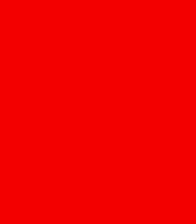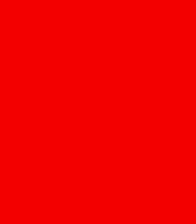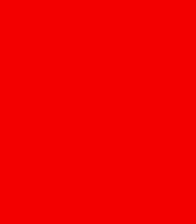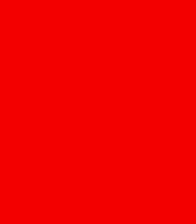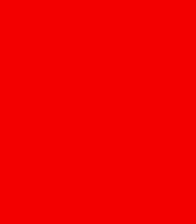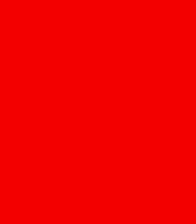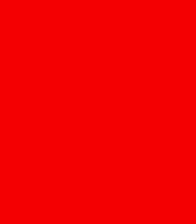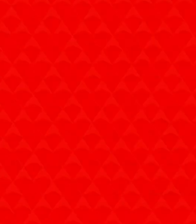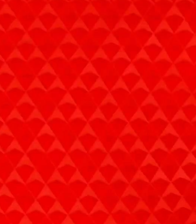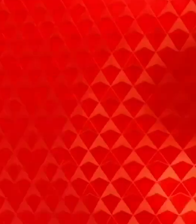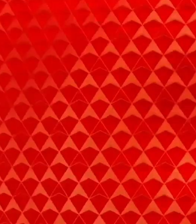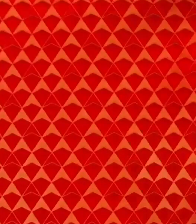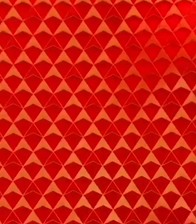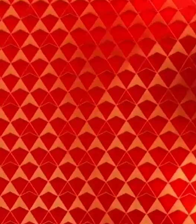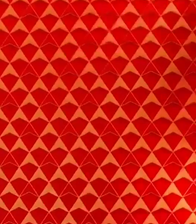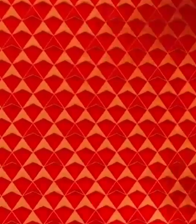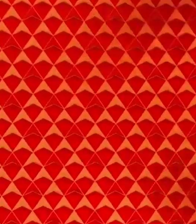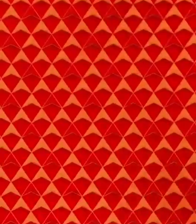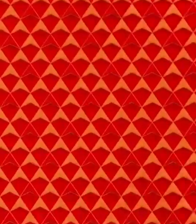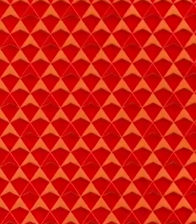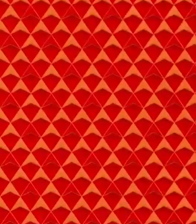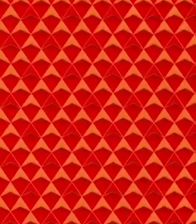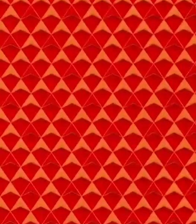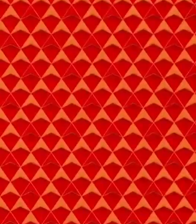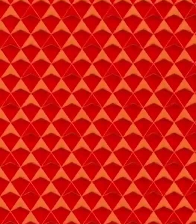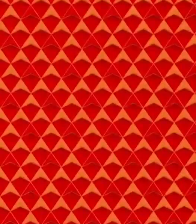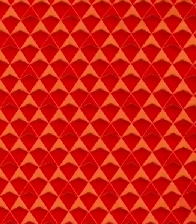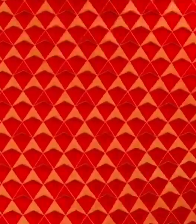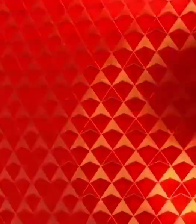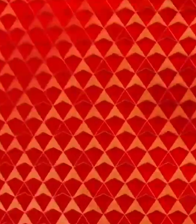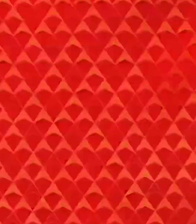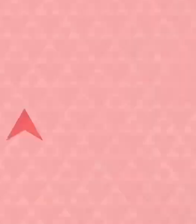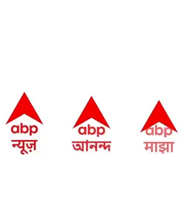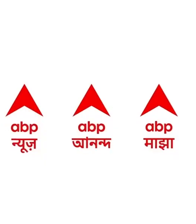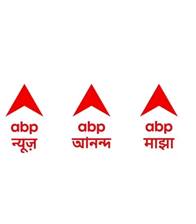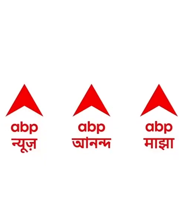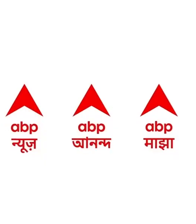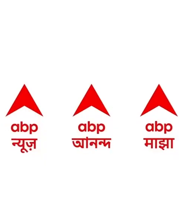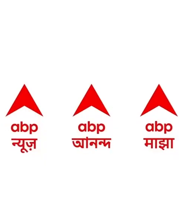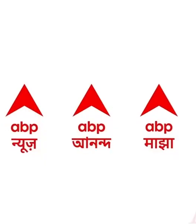एबीपी न्यूज़ आपको रखे आगे।